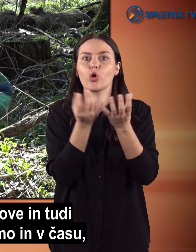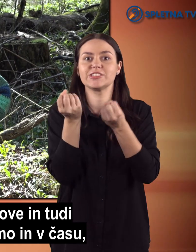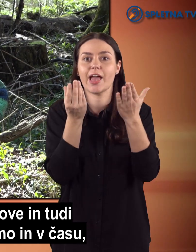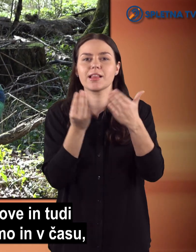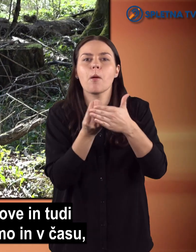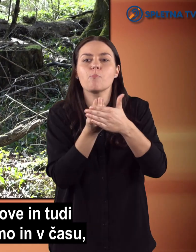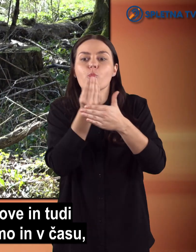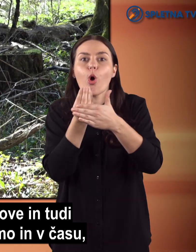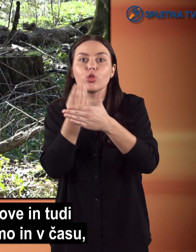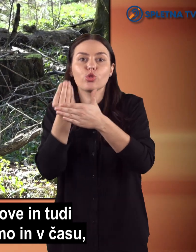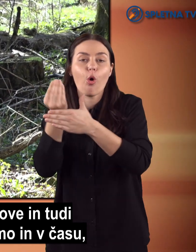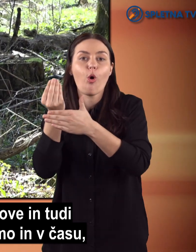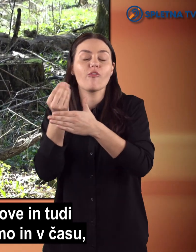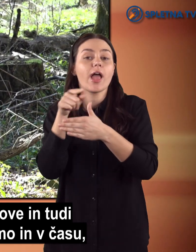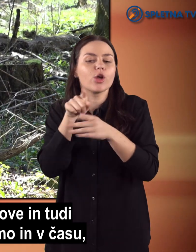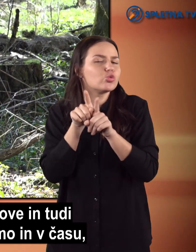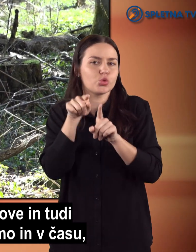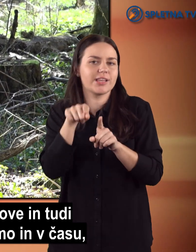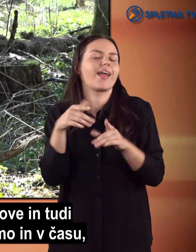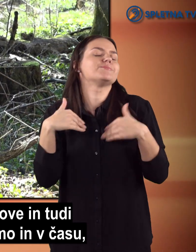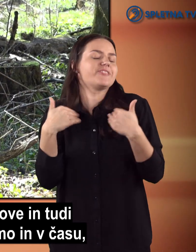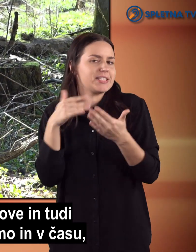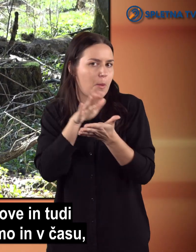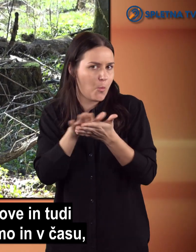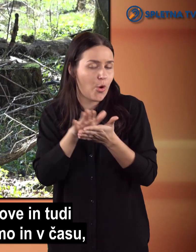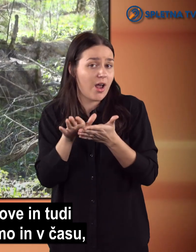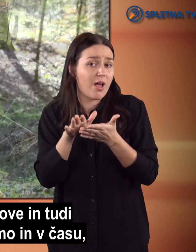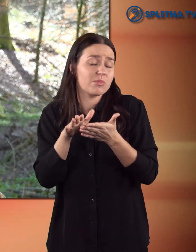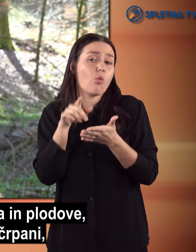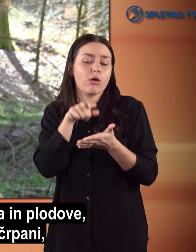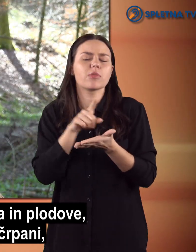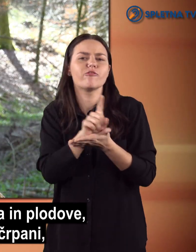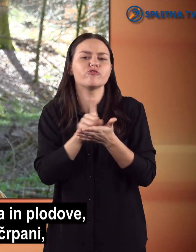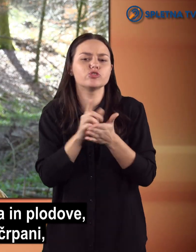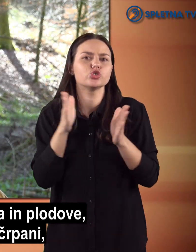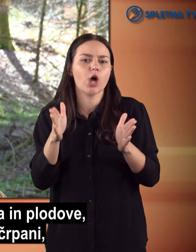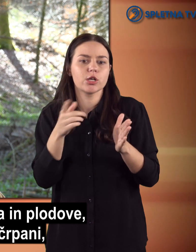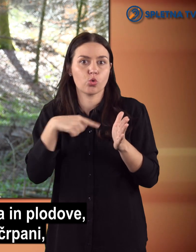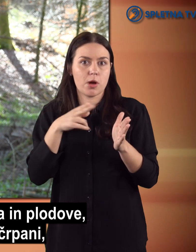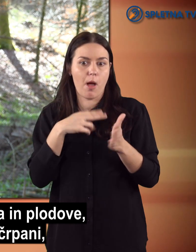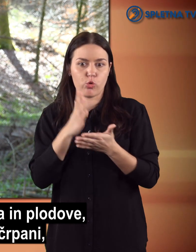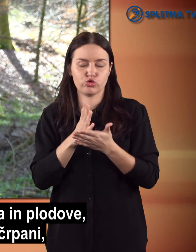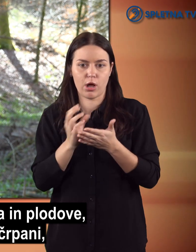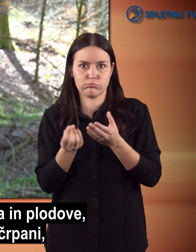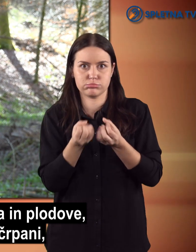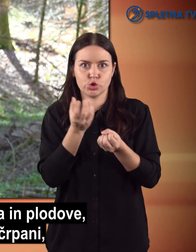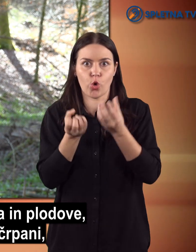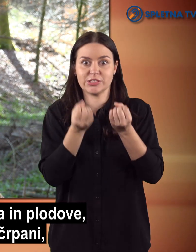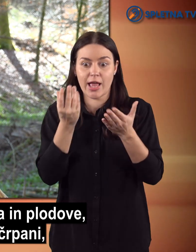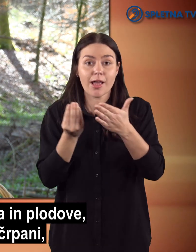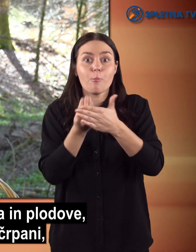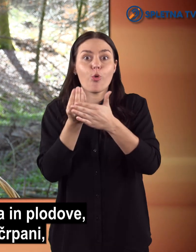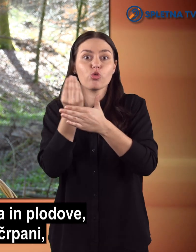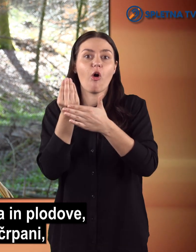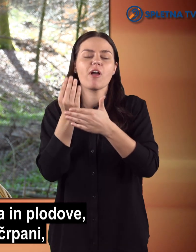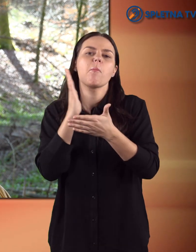in plodove in tudi te z veseljem porabimo. In v času, ko imamo že socvetja in plodove, so pa